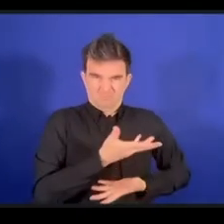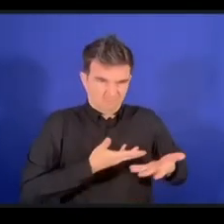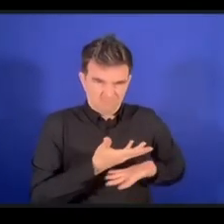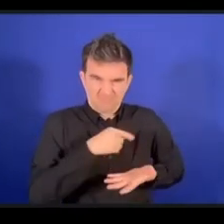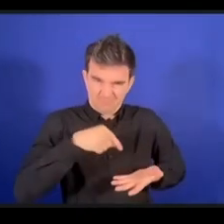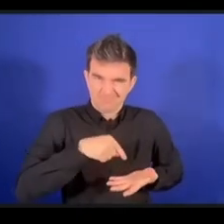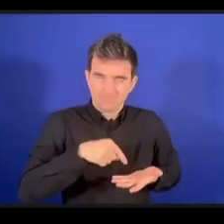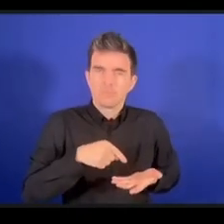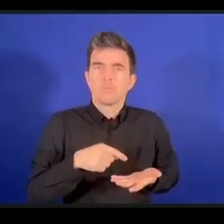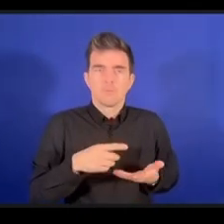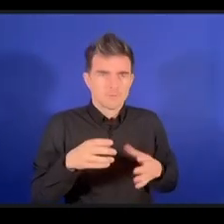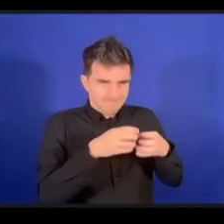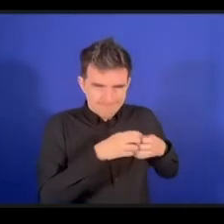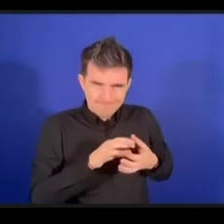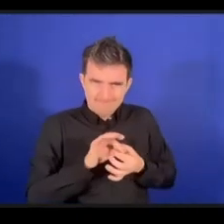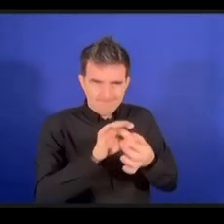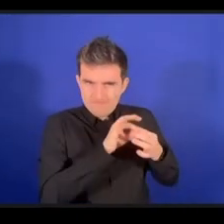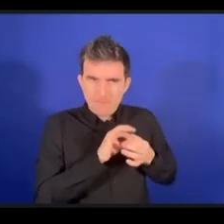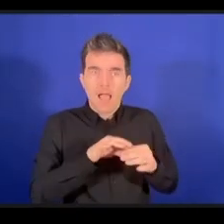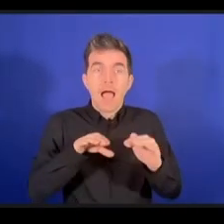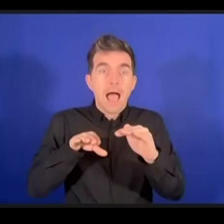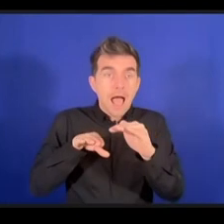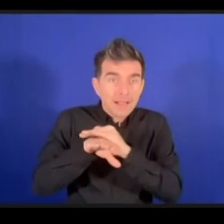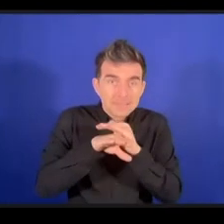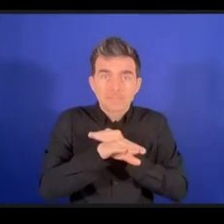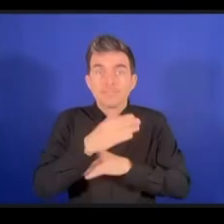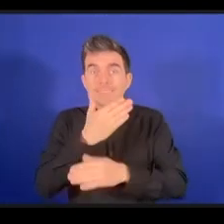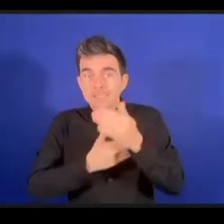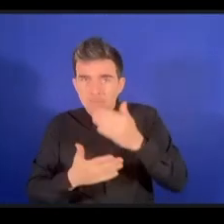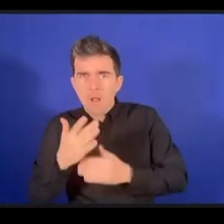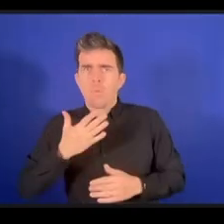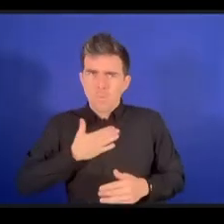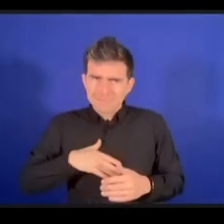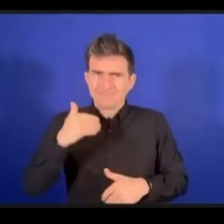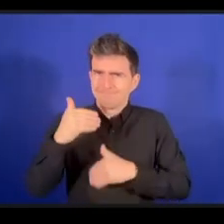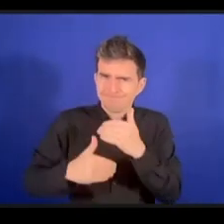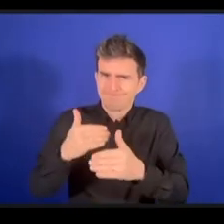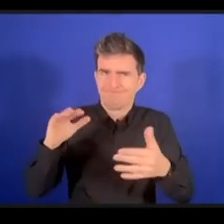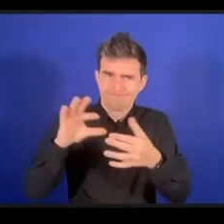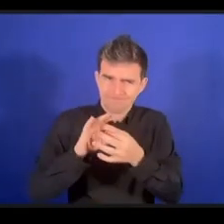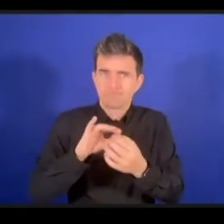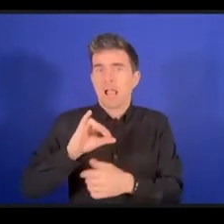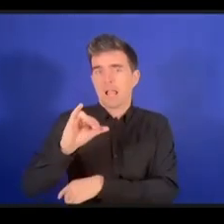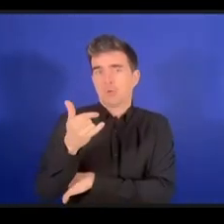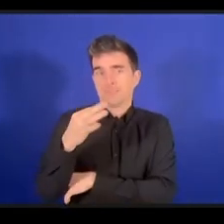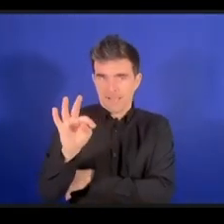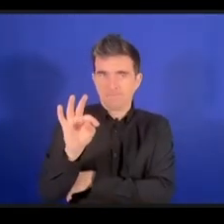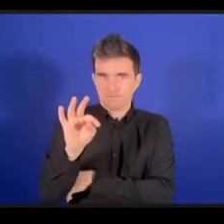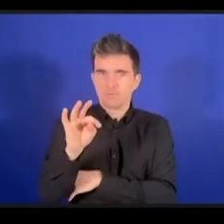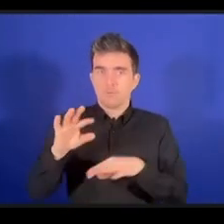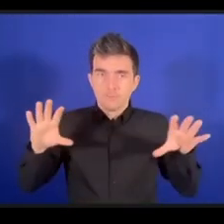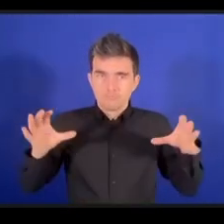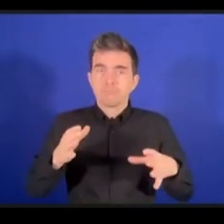MSG、MDG、秘书处和这个 MAG 必须跟他们进行合作，